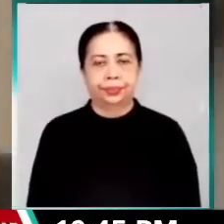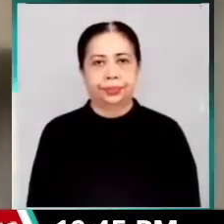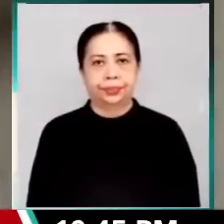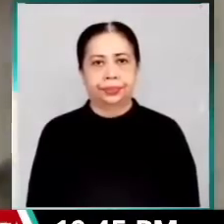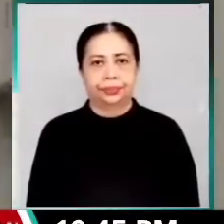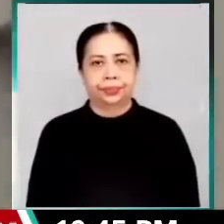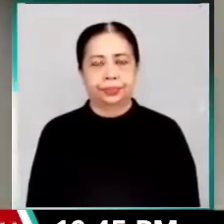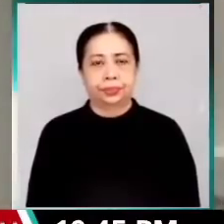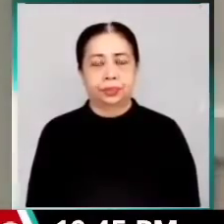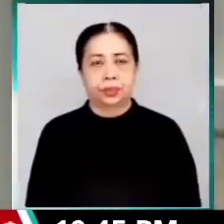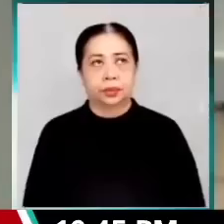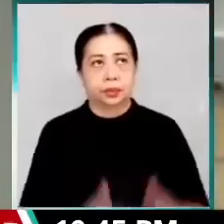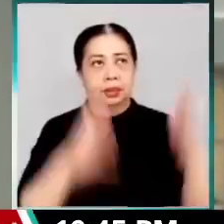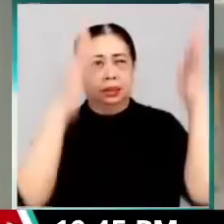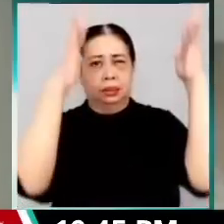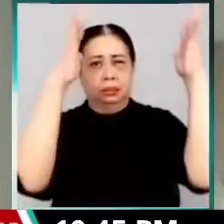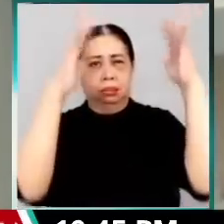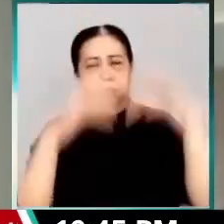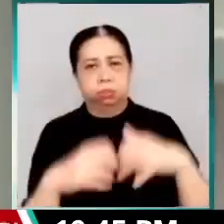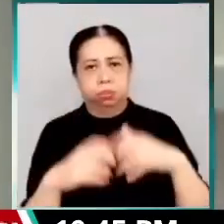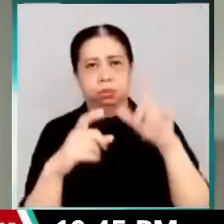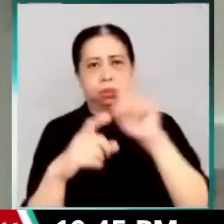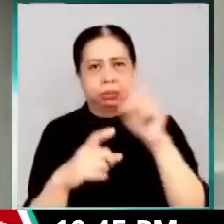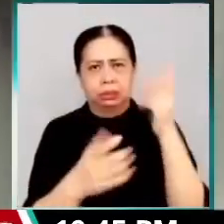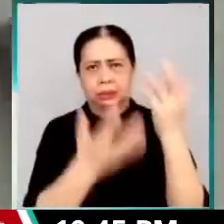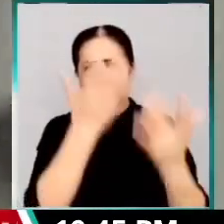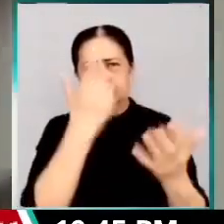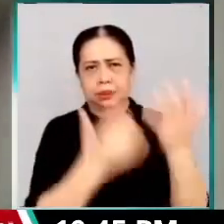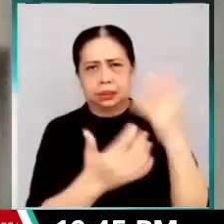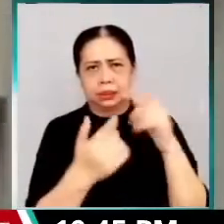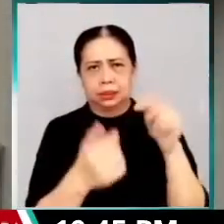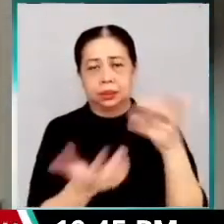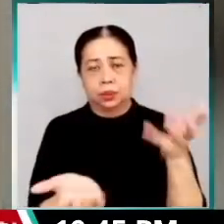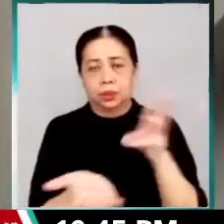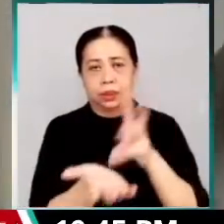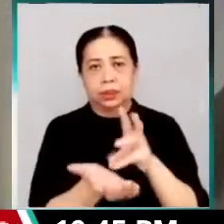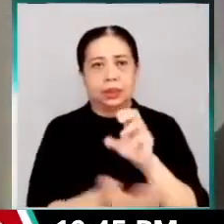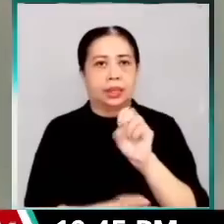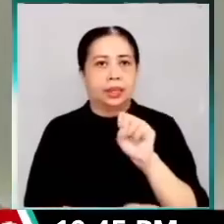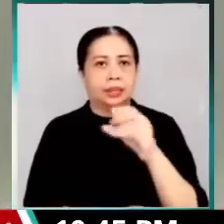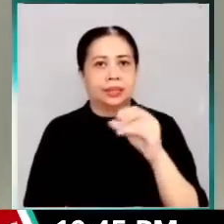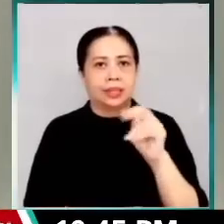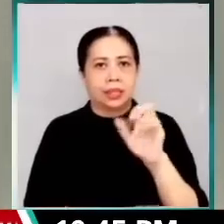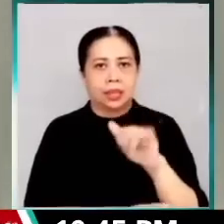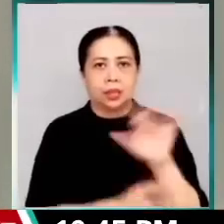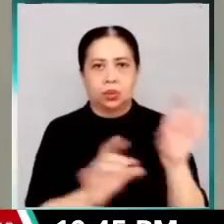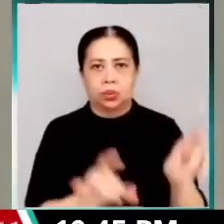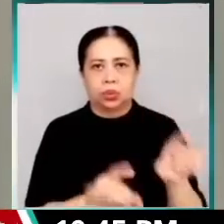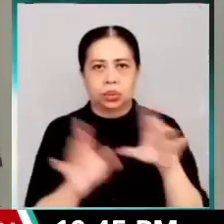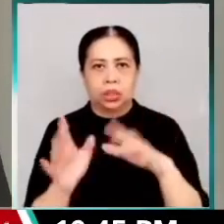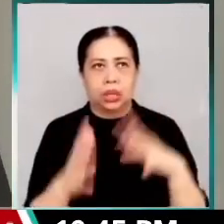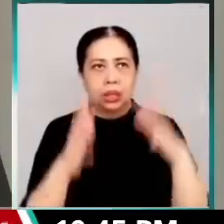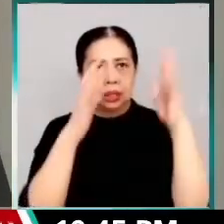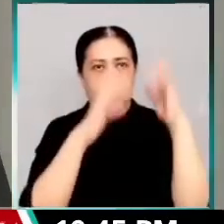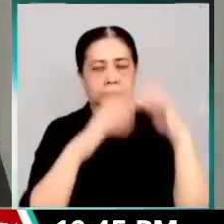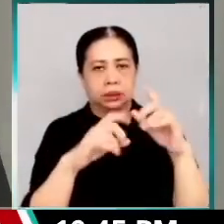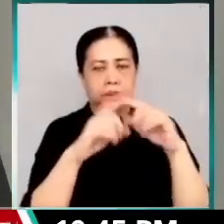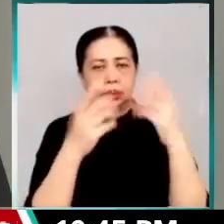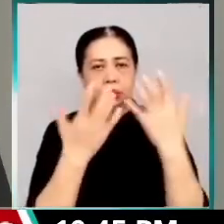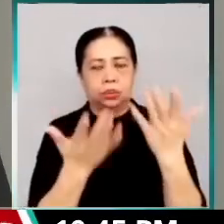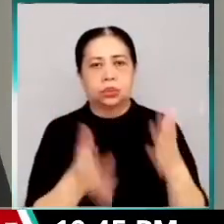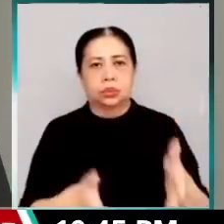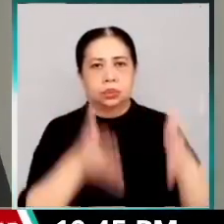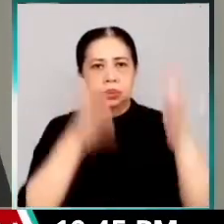Sinabagsak ng nagngangalit na apoy ang bahagi ng gusaling yan sa Sydney, Australia, gumuho ang pader habang nasusunog ang